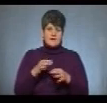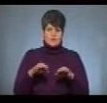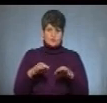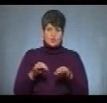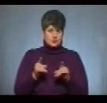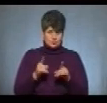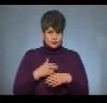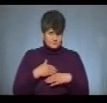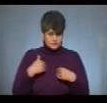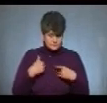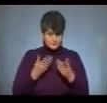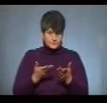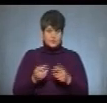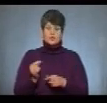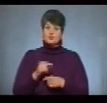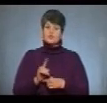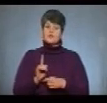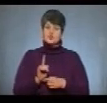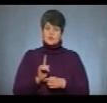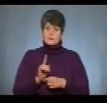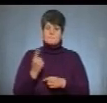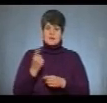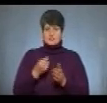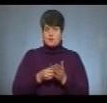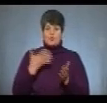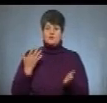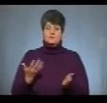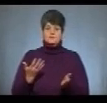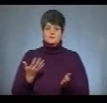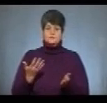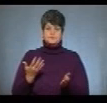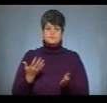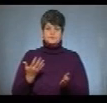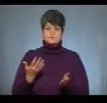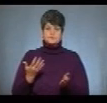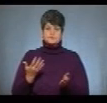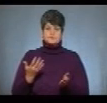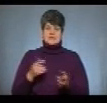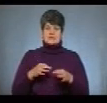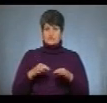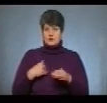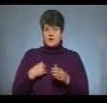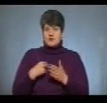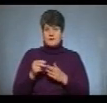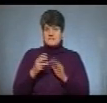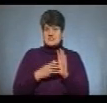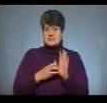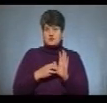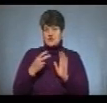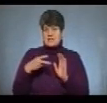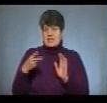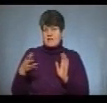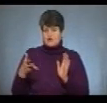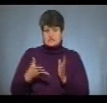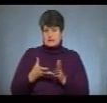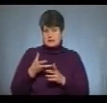Чому не розмитнюю? Тому що, по-перше, дорого. За авто, яке я купив за 800 євро, за